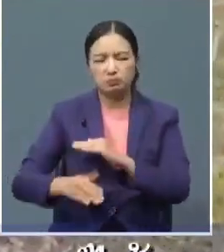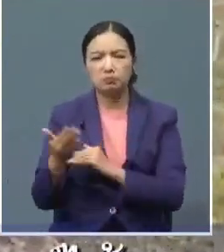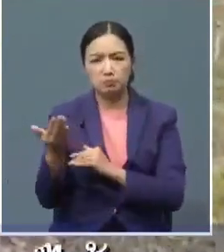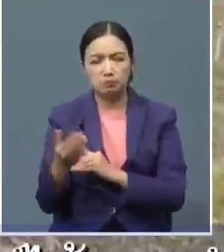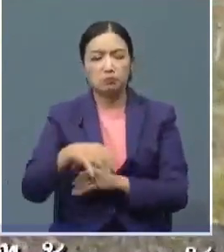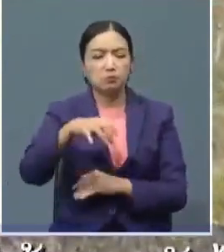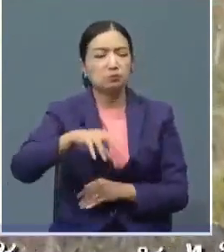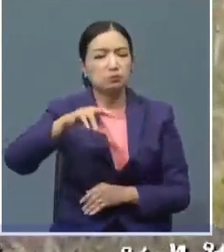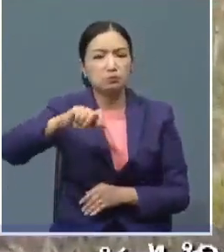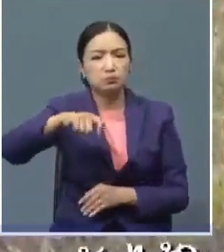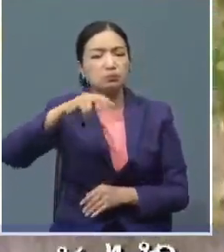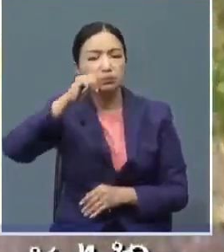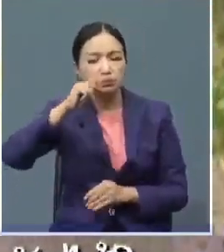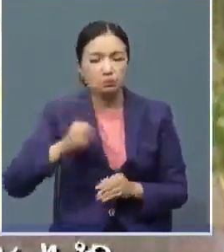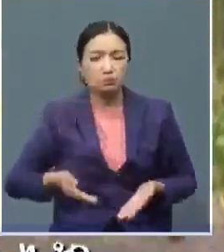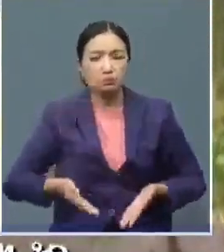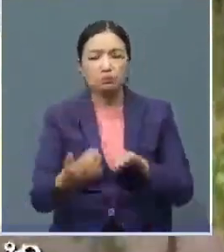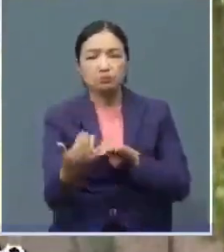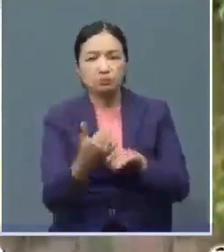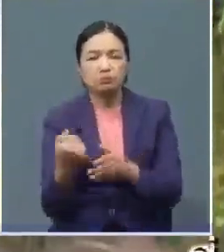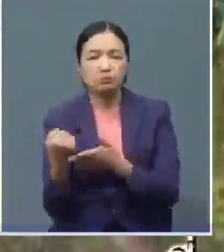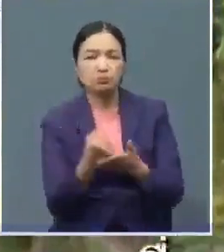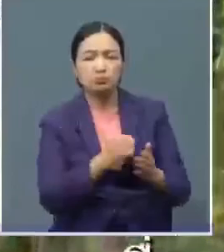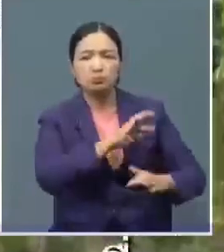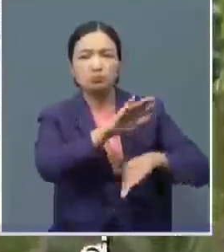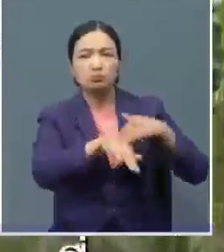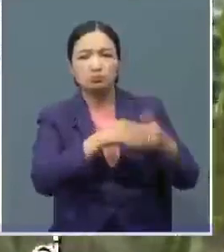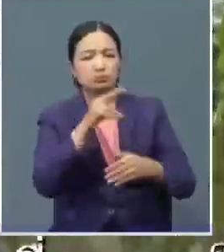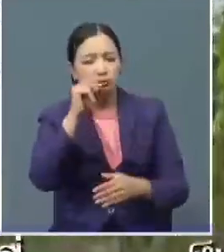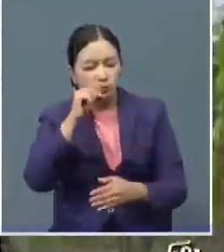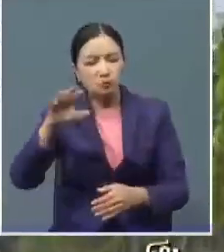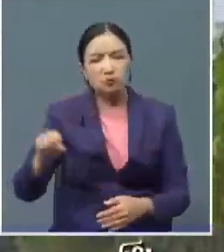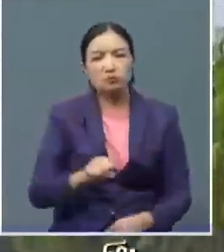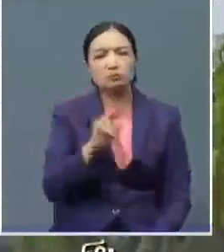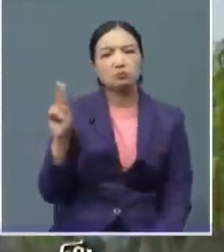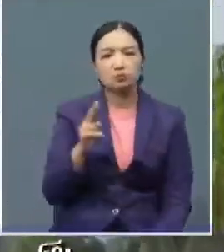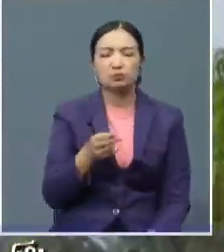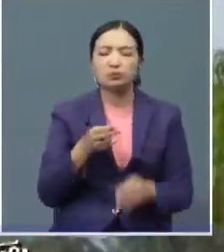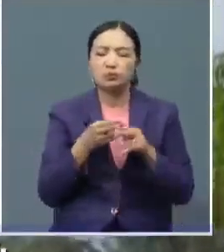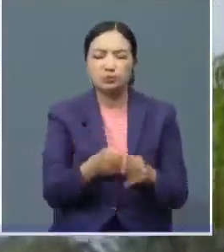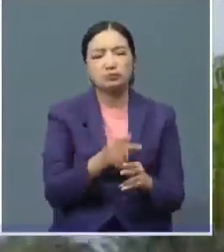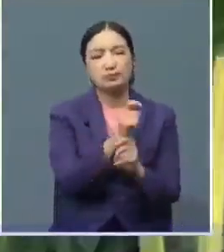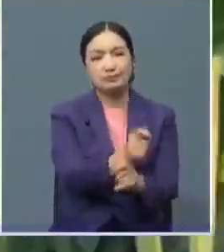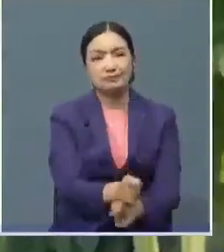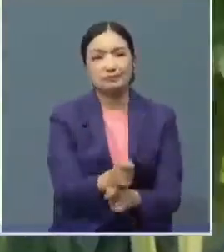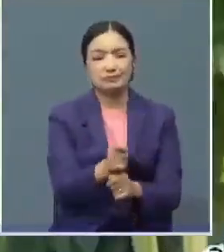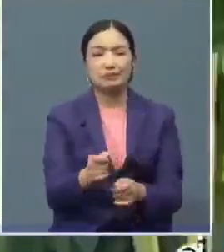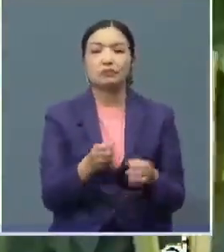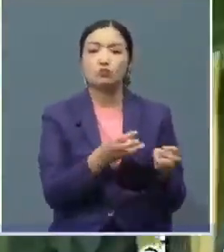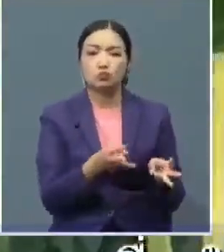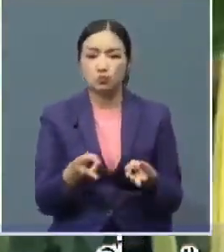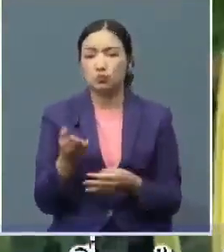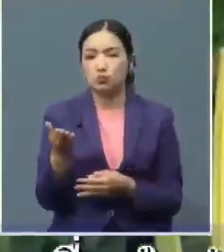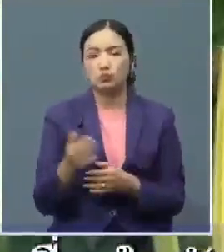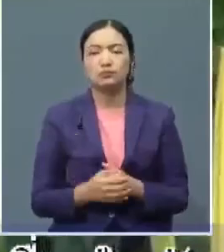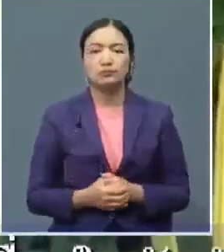จากกรมชลประทานด้วยก็จะร่วมการพัฒนาแหล่งน้ำสำหรับใช้ในการเกษตรโดยเฉพาะนะครับอันนี้คือแนวทางของ